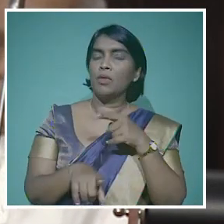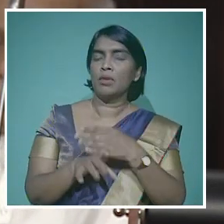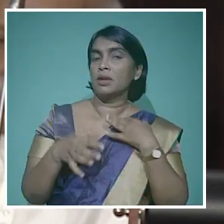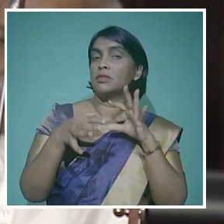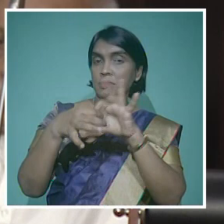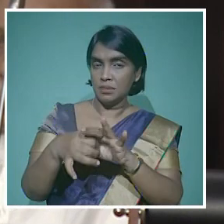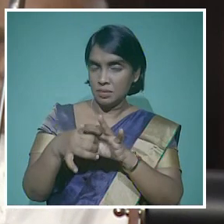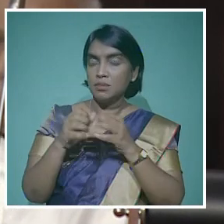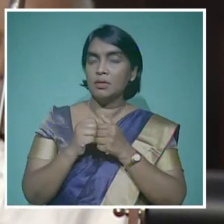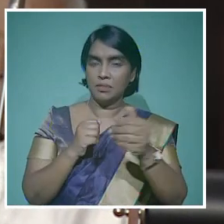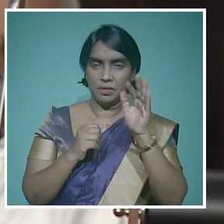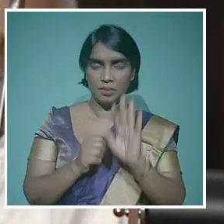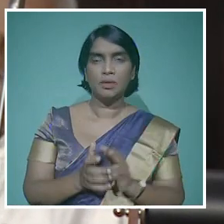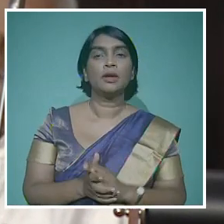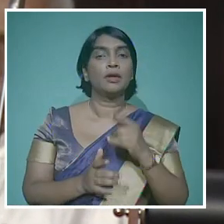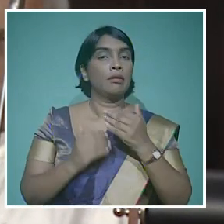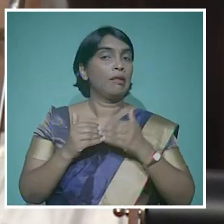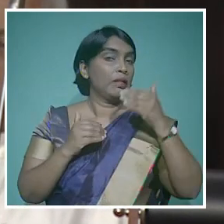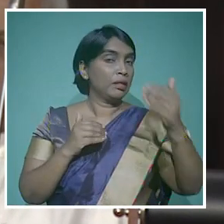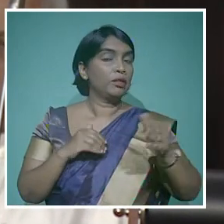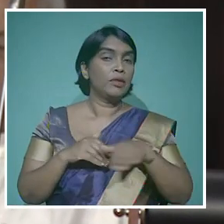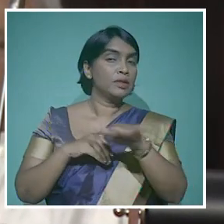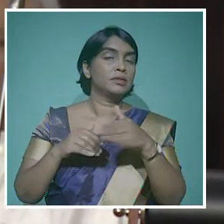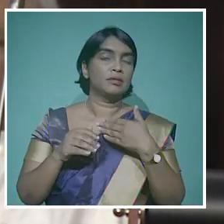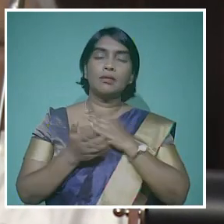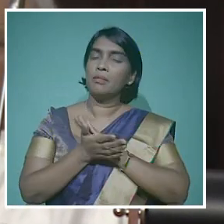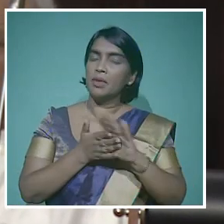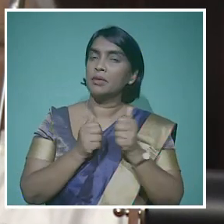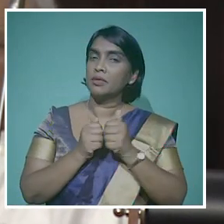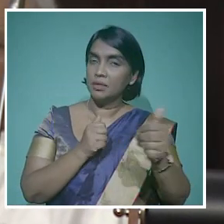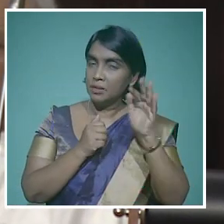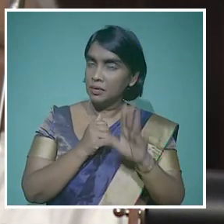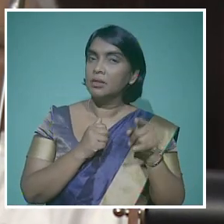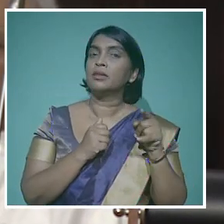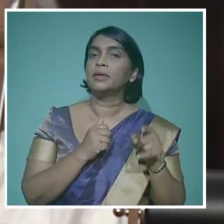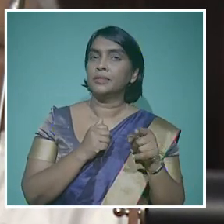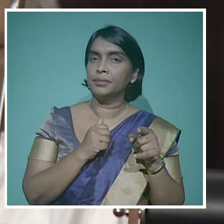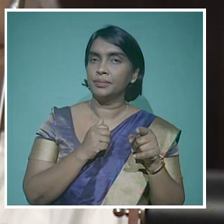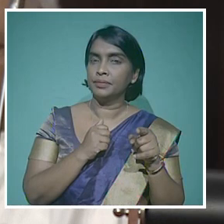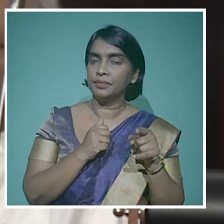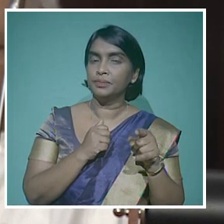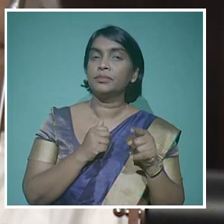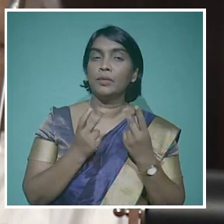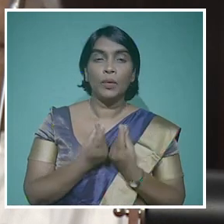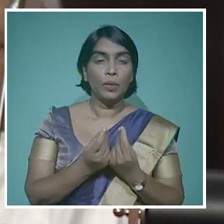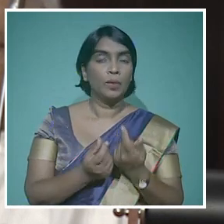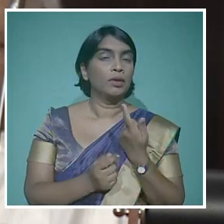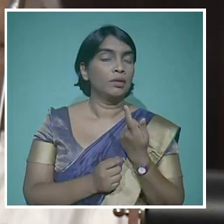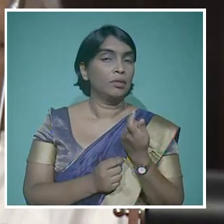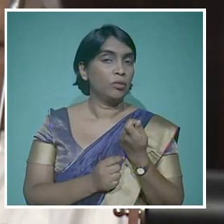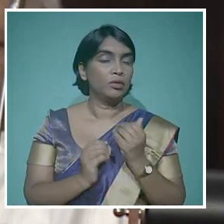සම්බන්ධ කරගත යුතු වෙනවා. දීර්ඝකාලීන සමාජ සංහිඳියාව පවත්වා ගැනීමටත් ශීඝ්‍ර ආර්ථික